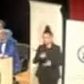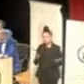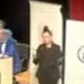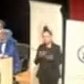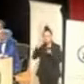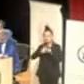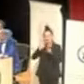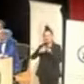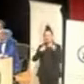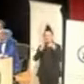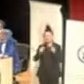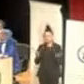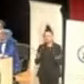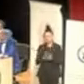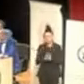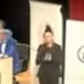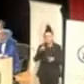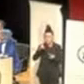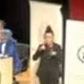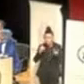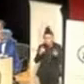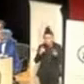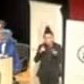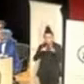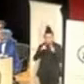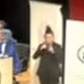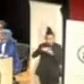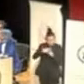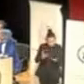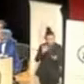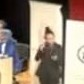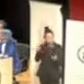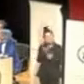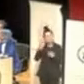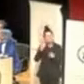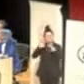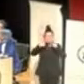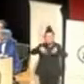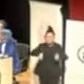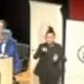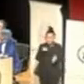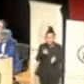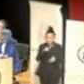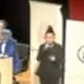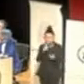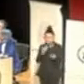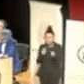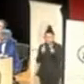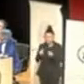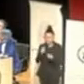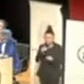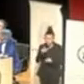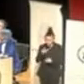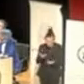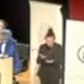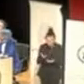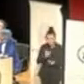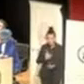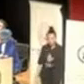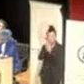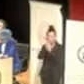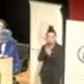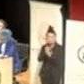Mesela şöyle bir dipnotu nasıl aktarmaları gerektiği ya da bir sınav sorusunu nasıl seslendirmeleri gerektiği,